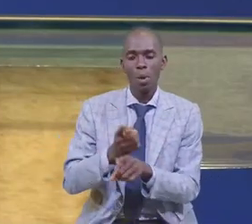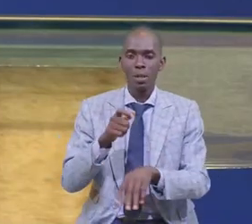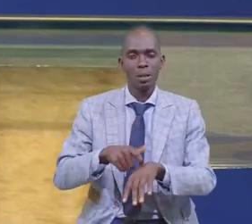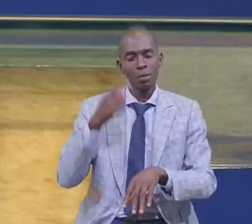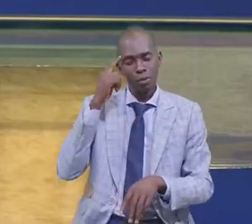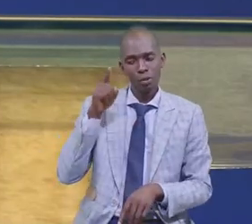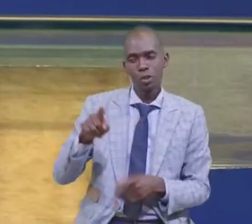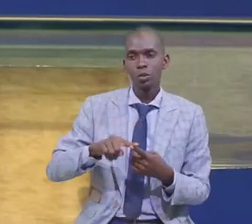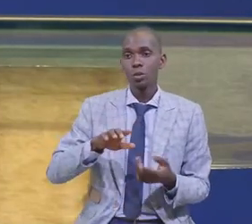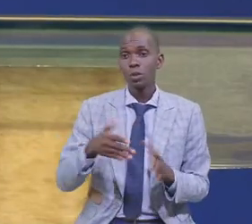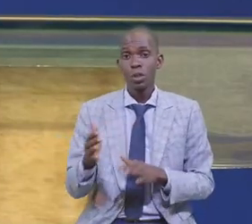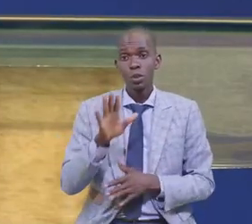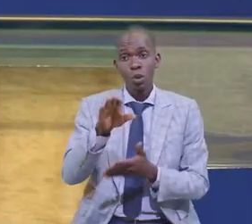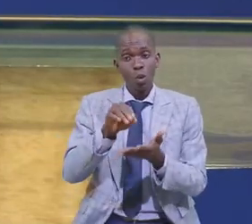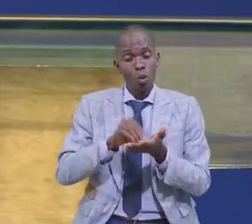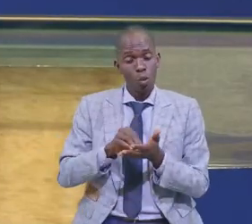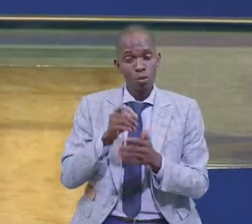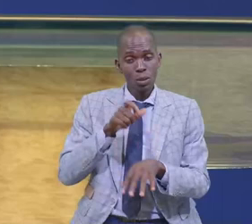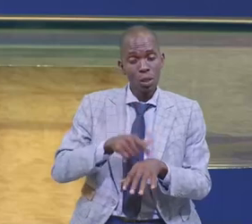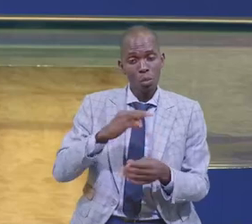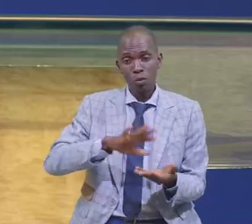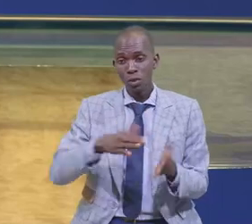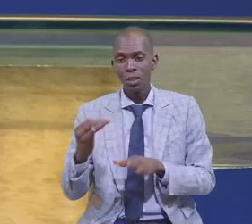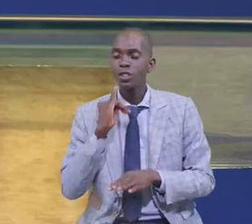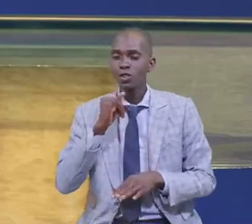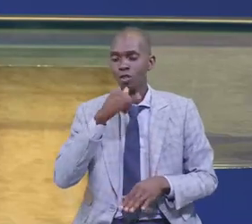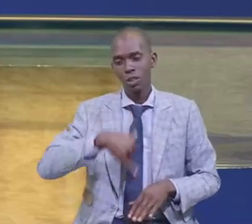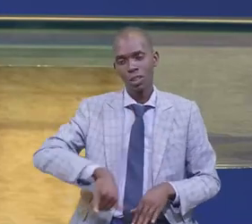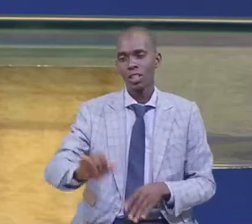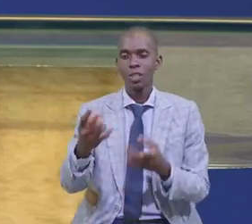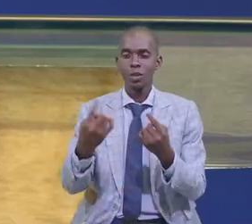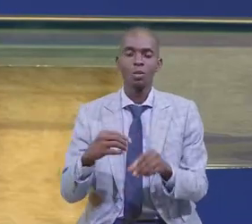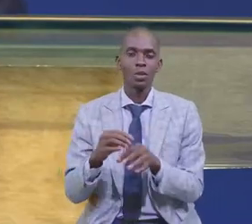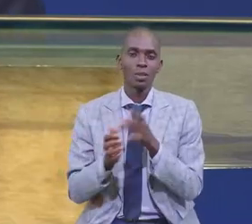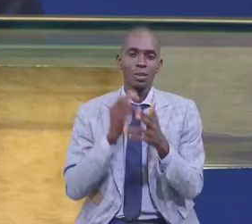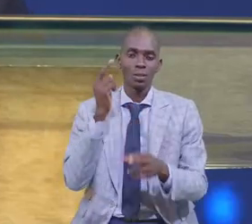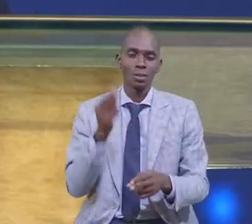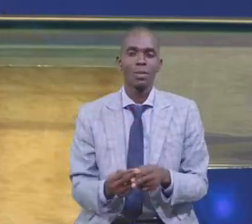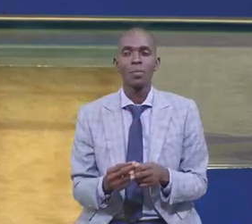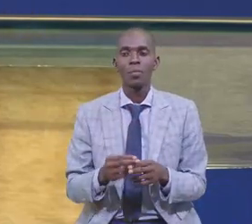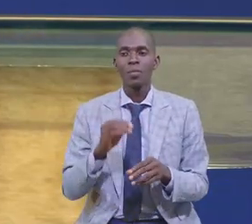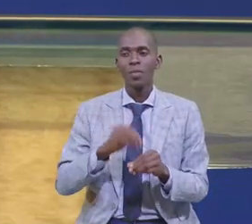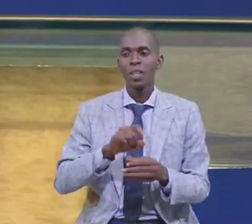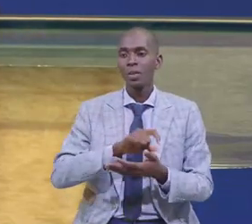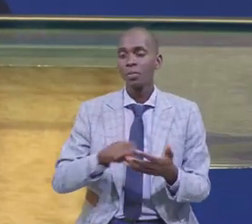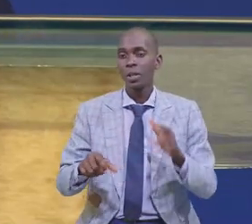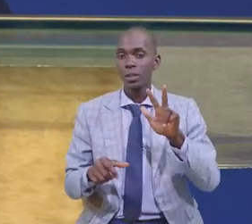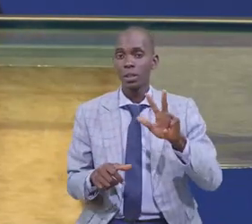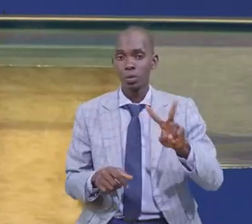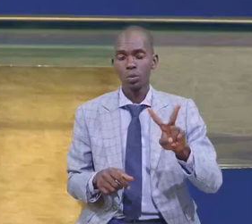réservé, ce n'est pas l'heure finale. Votre temps, votre heure de mort n'est pas encore